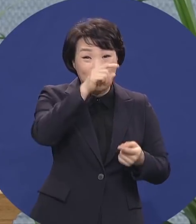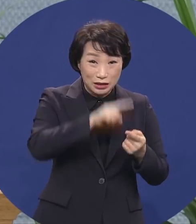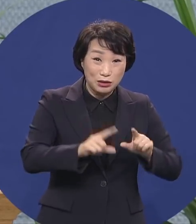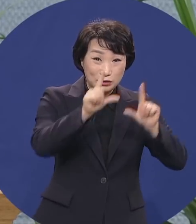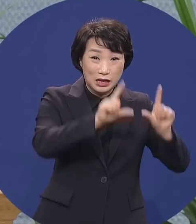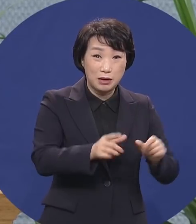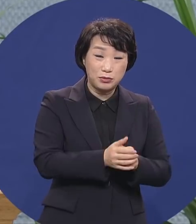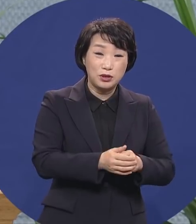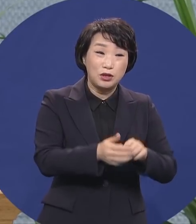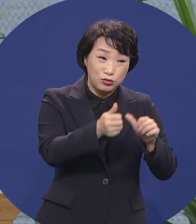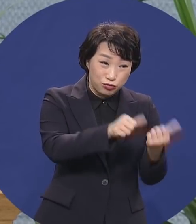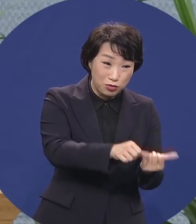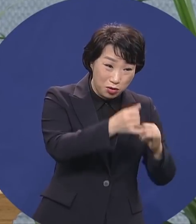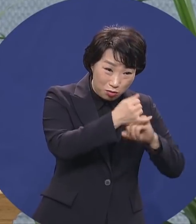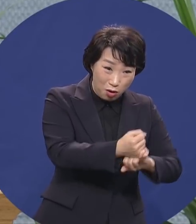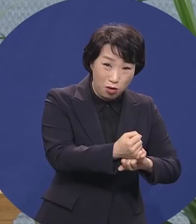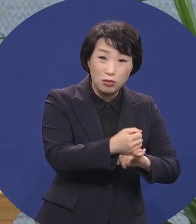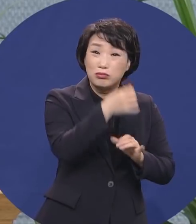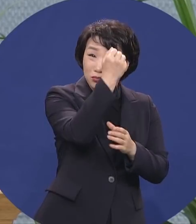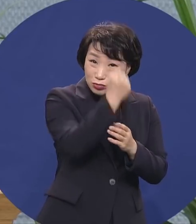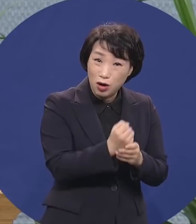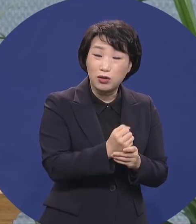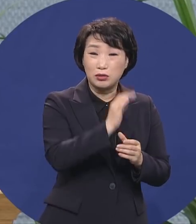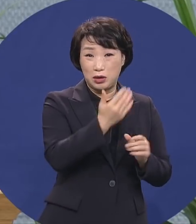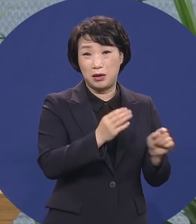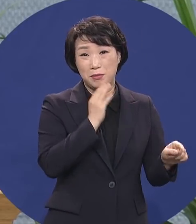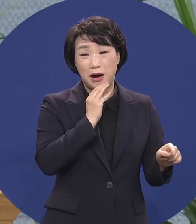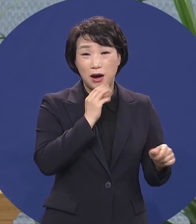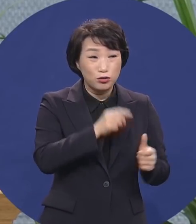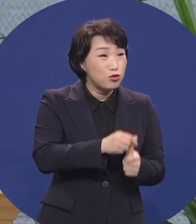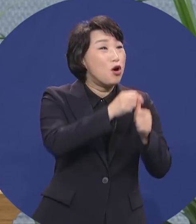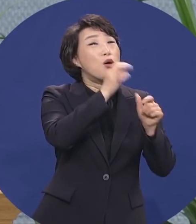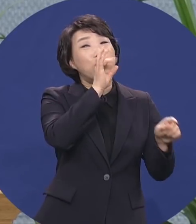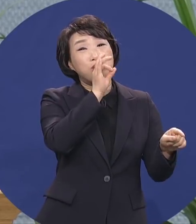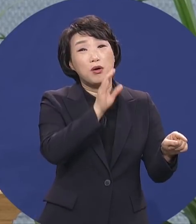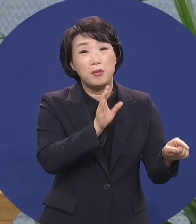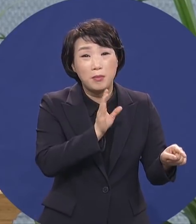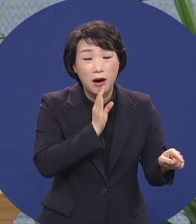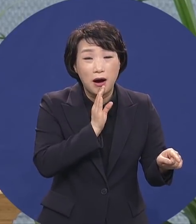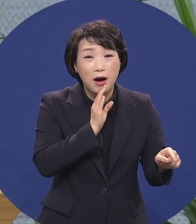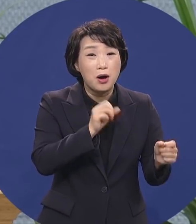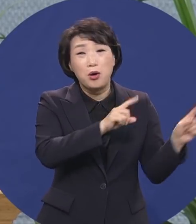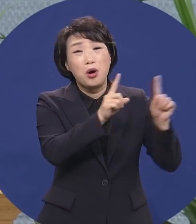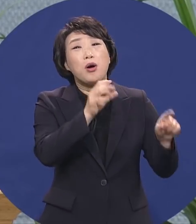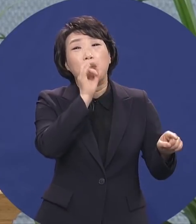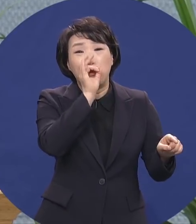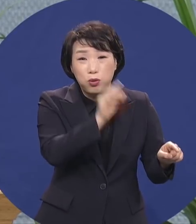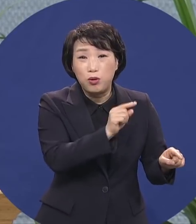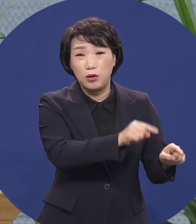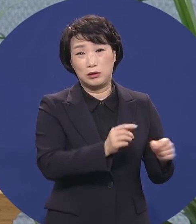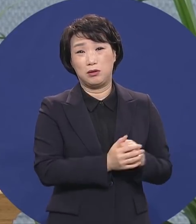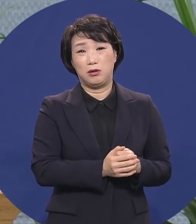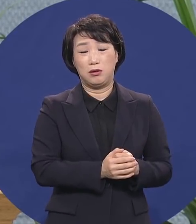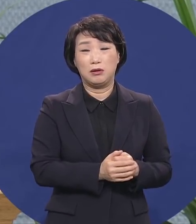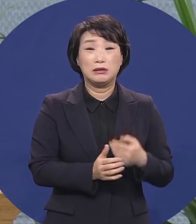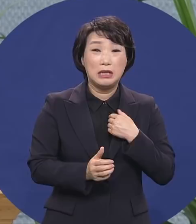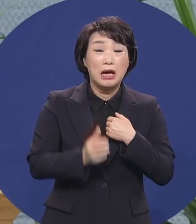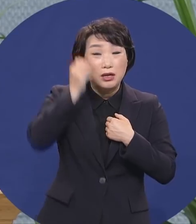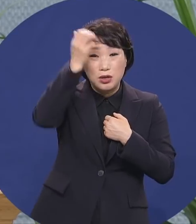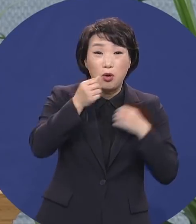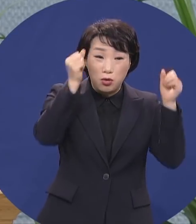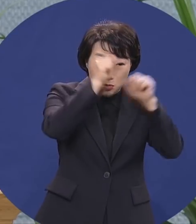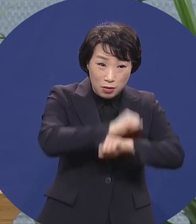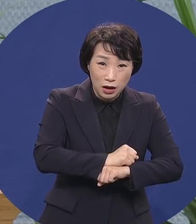정욕대로 살면 반드시 부패한 자야, 구제불능이야, 회색불능이야. 내 영혼